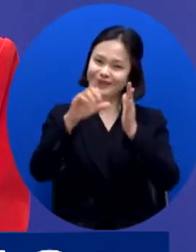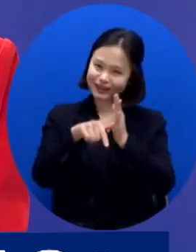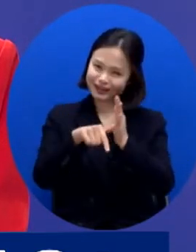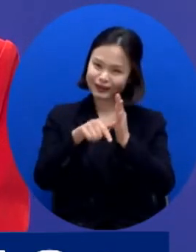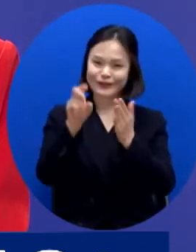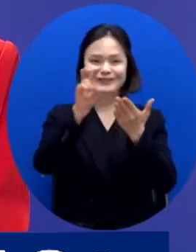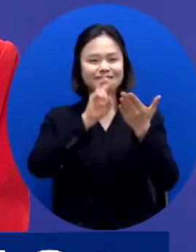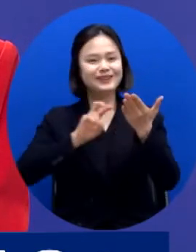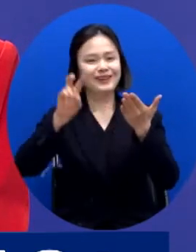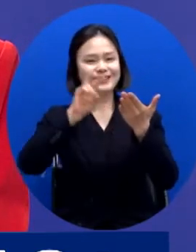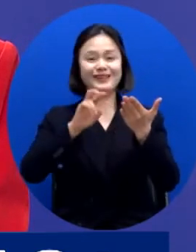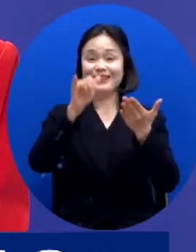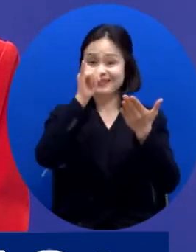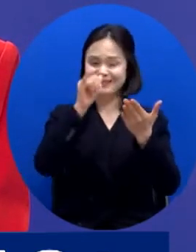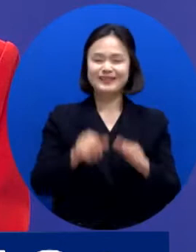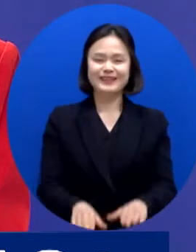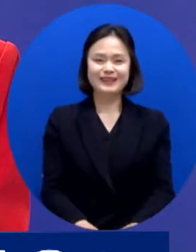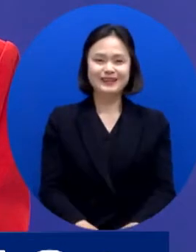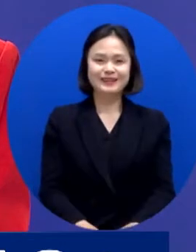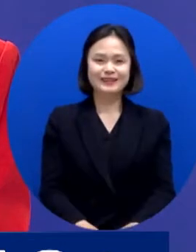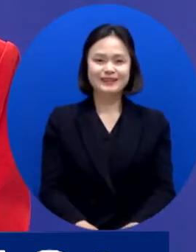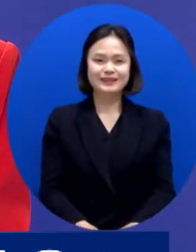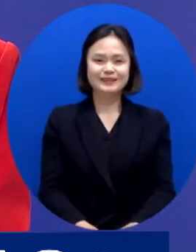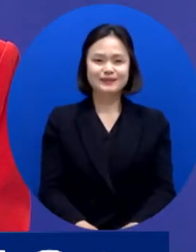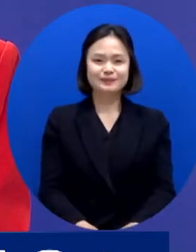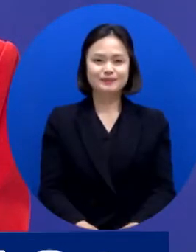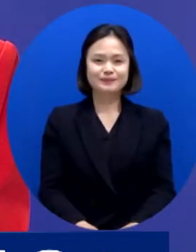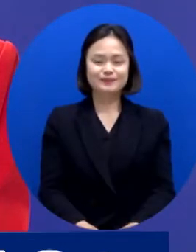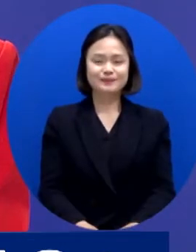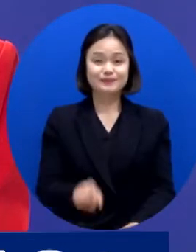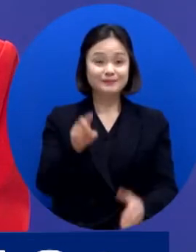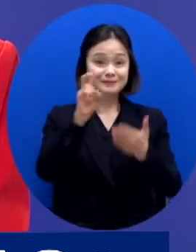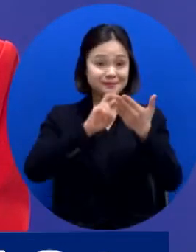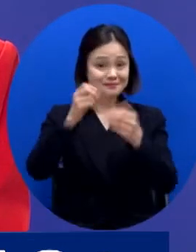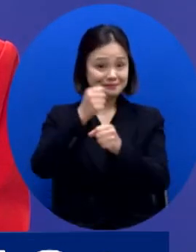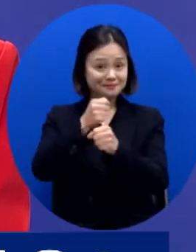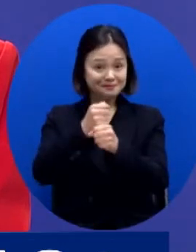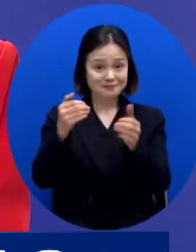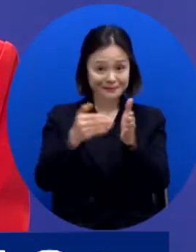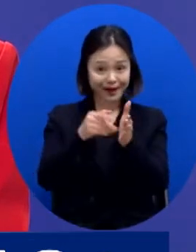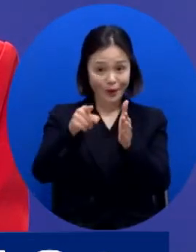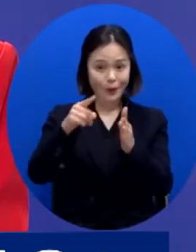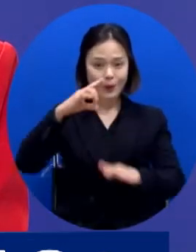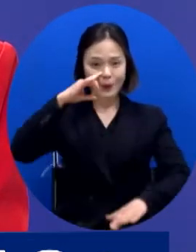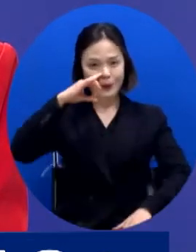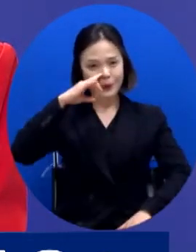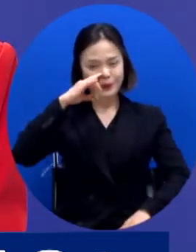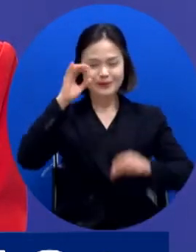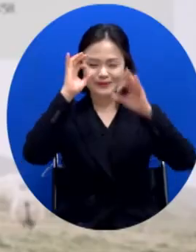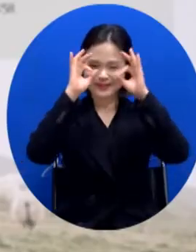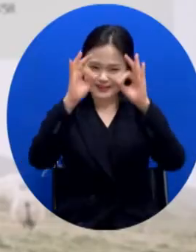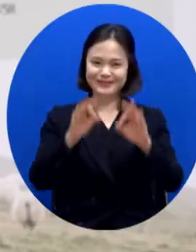합니다. 부활절을 맞아 함께 부를 수 있는 캐럴 음반이 발매돼 주목받고 있습니다. 김인혜 기자입니다.